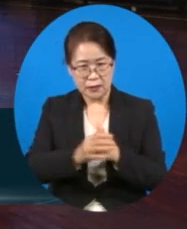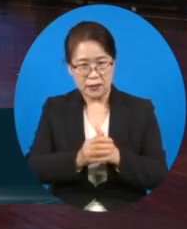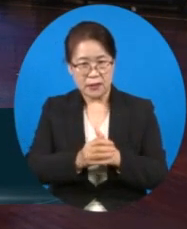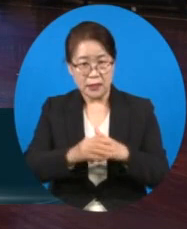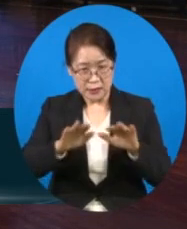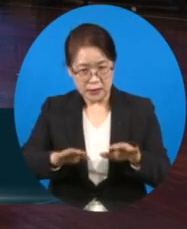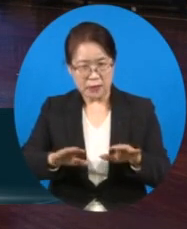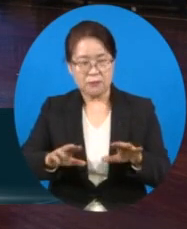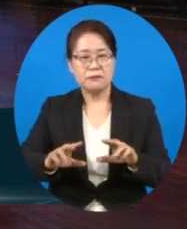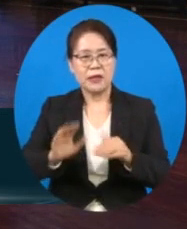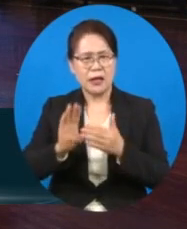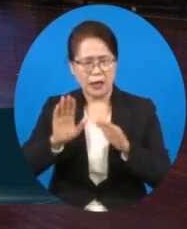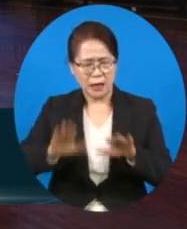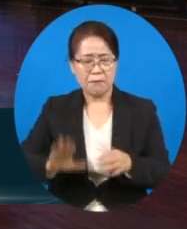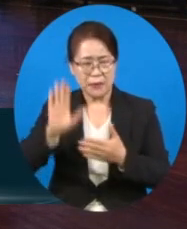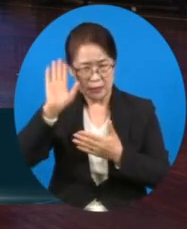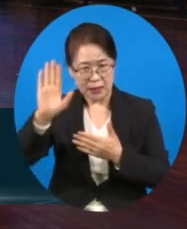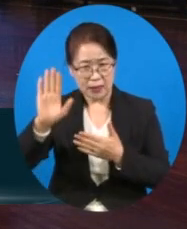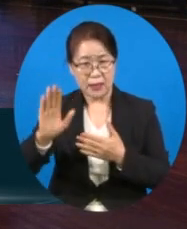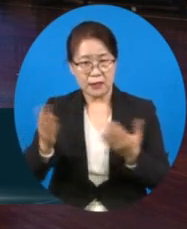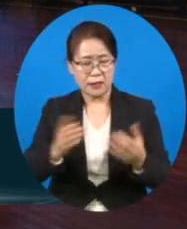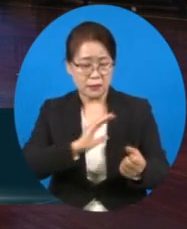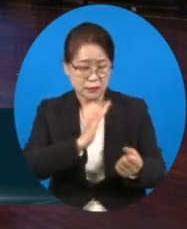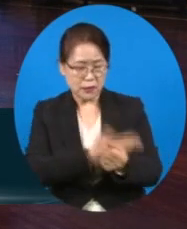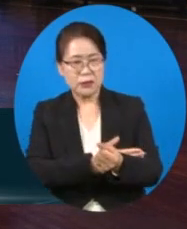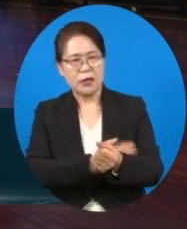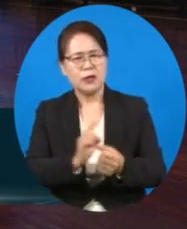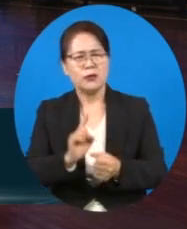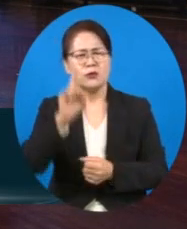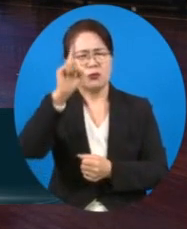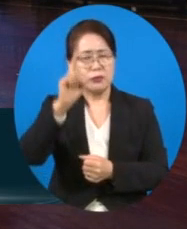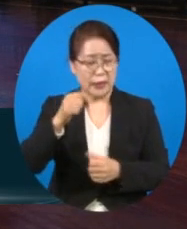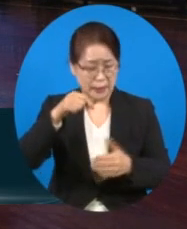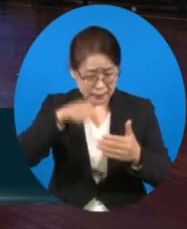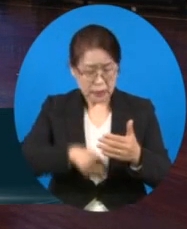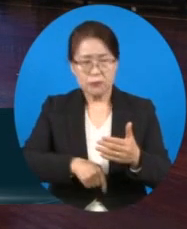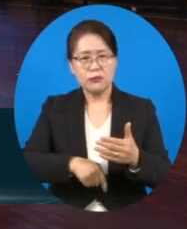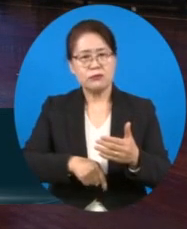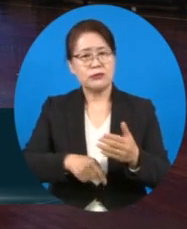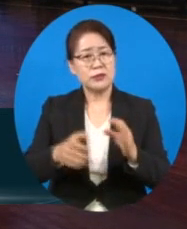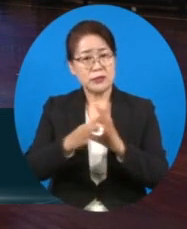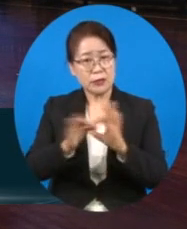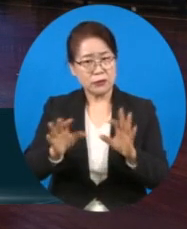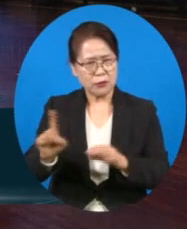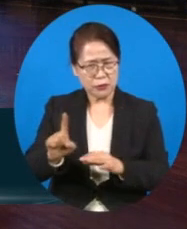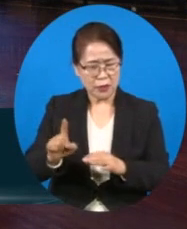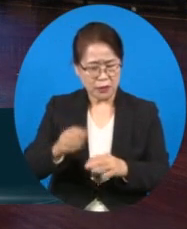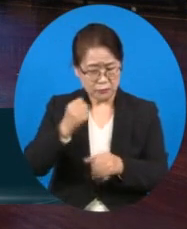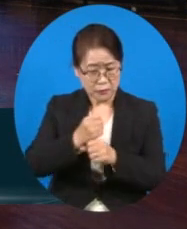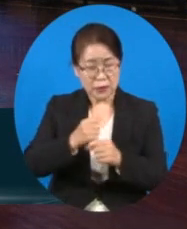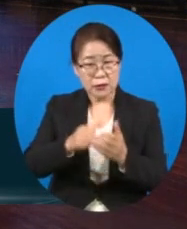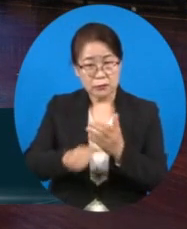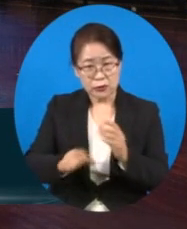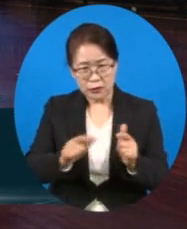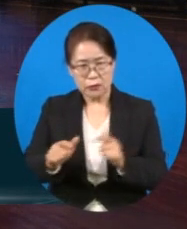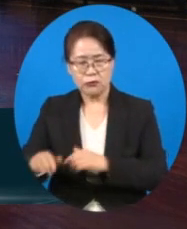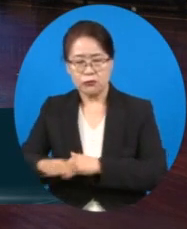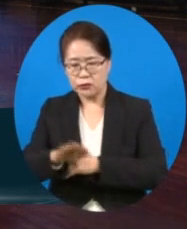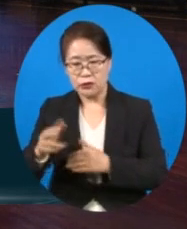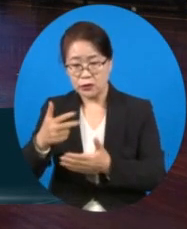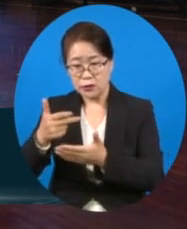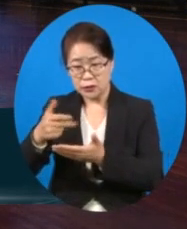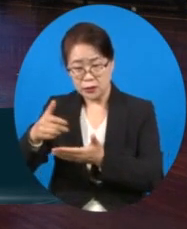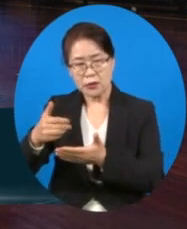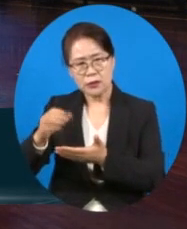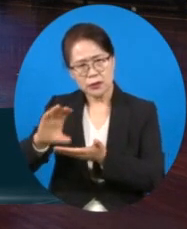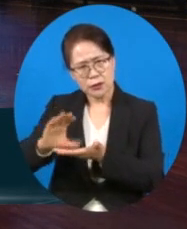일이나 장래일이나 능력이나 높음이나 기쁨이나 다른 어떤 피조물이라도 우리를 우리 주